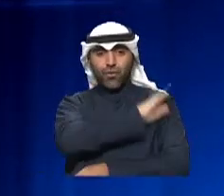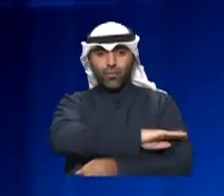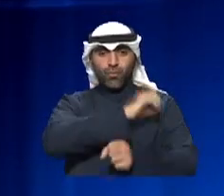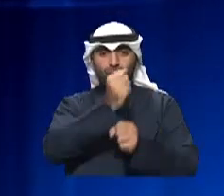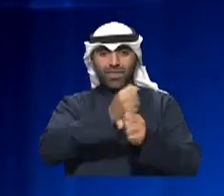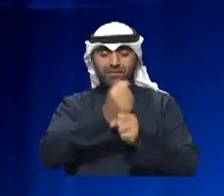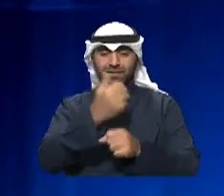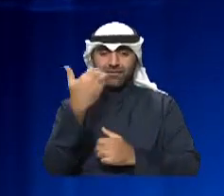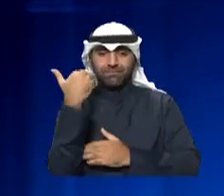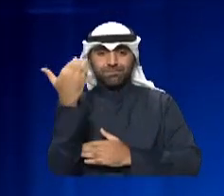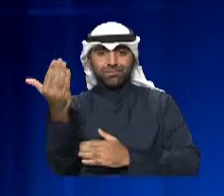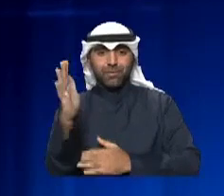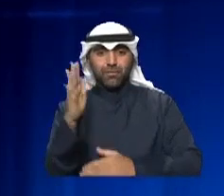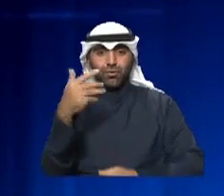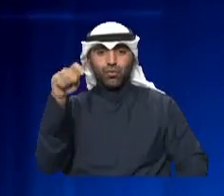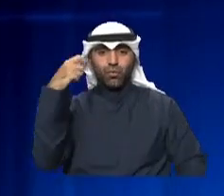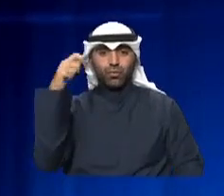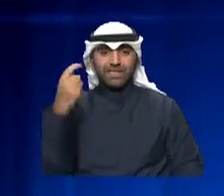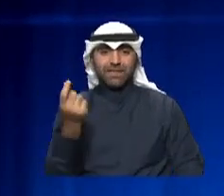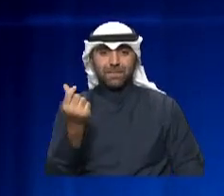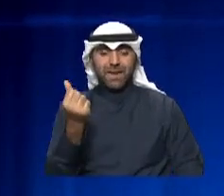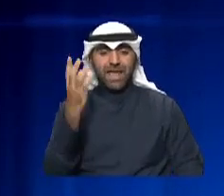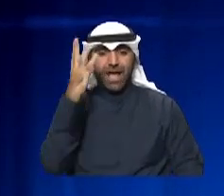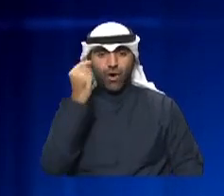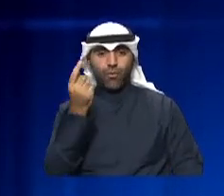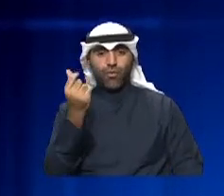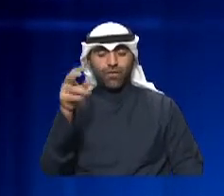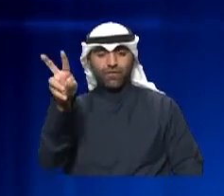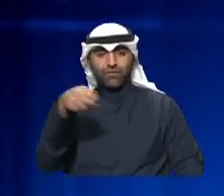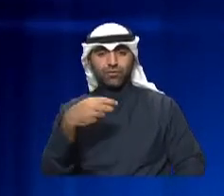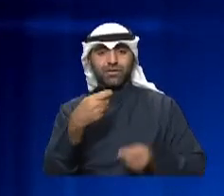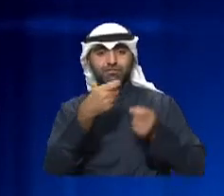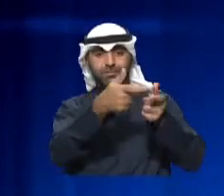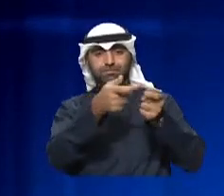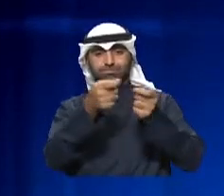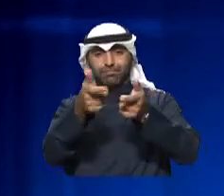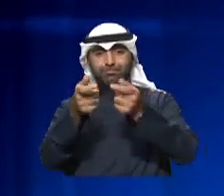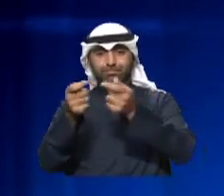بكشوف شمللات اعداد المستحقين لاتمام بعمليه صار في هذه المكافات